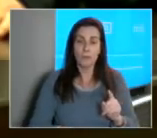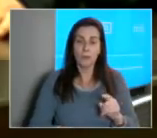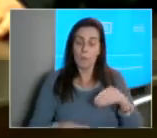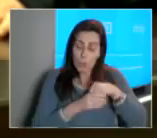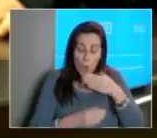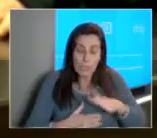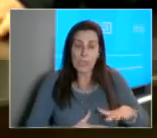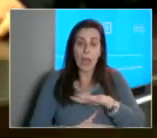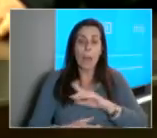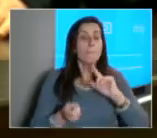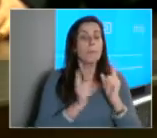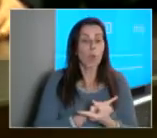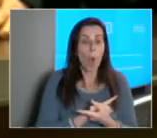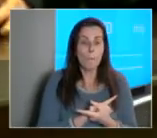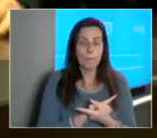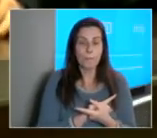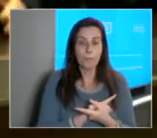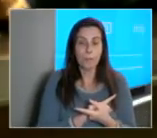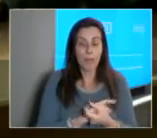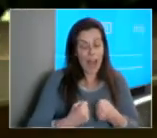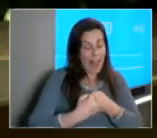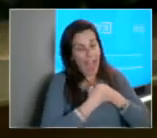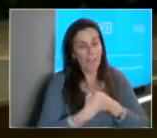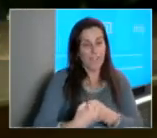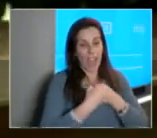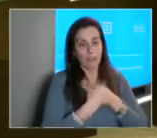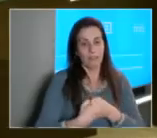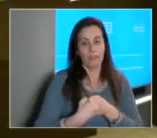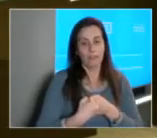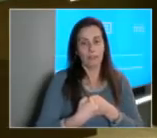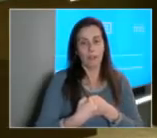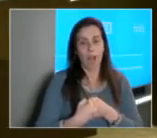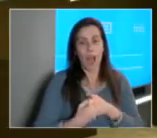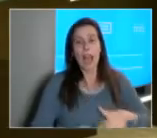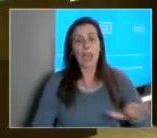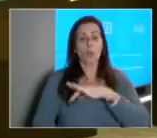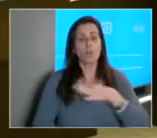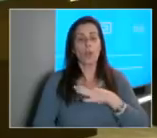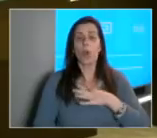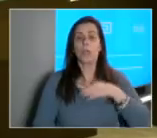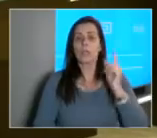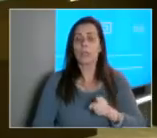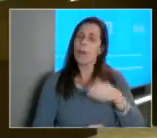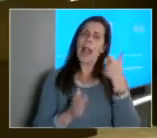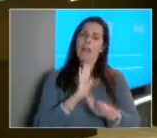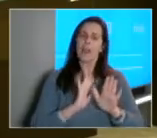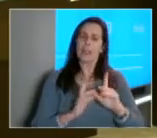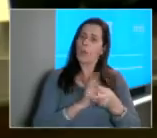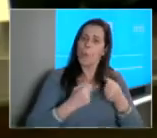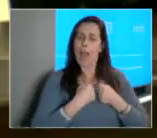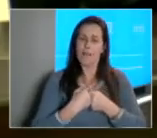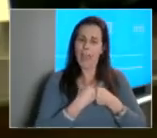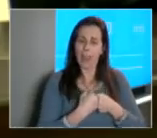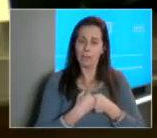מתוכנו, שבמקום להיאבק על חבלי המולדת הללו, אנחנו צריכים לוותר על חבלי המולדת